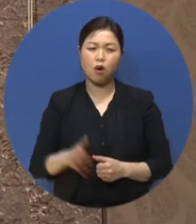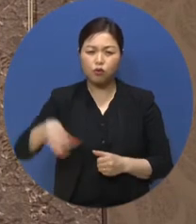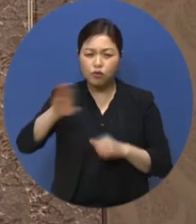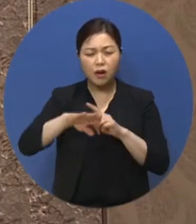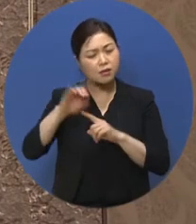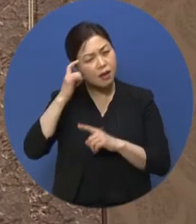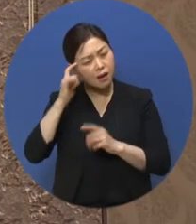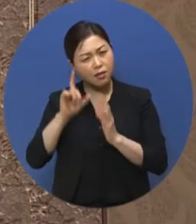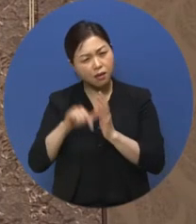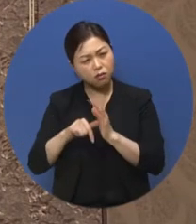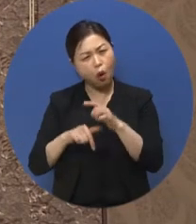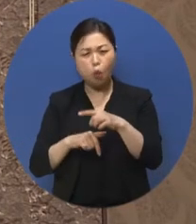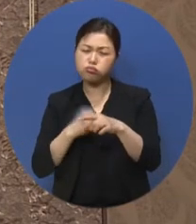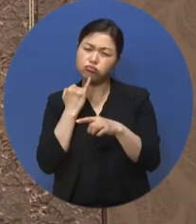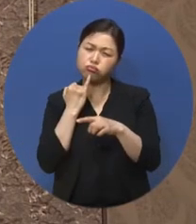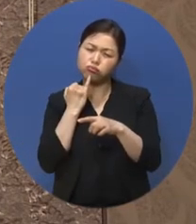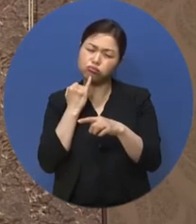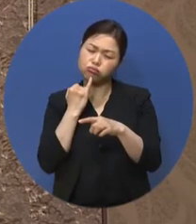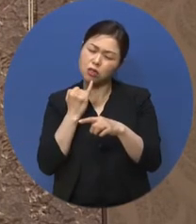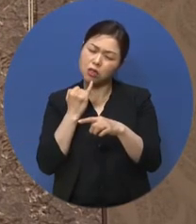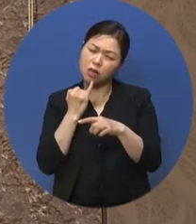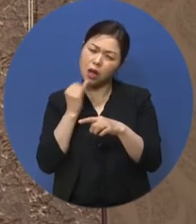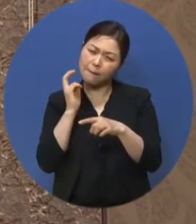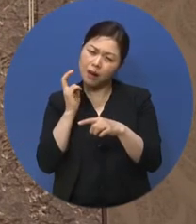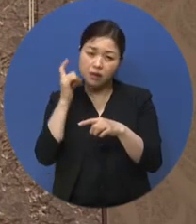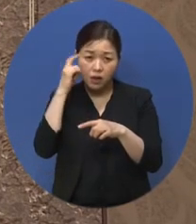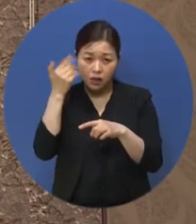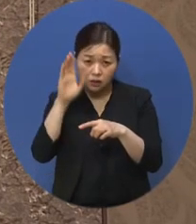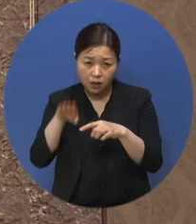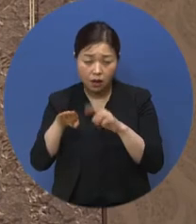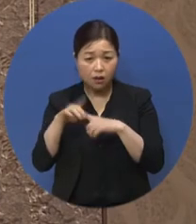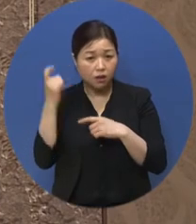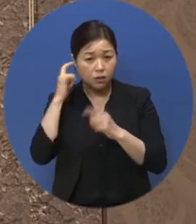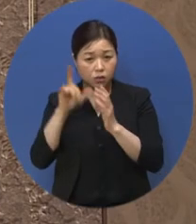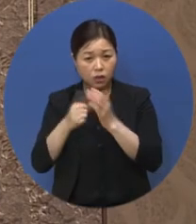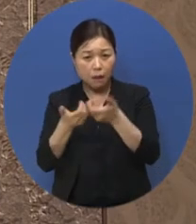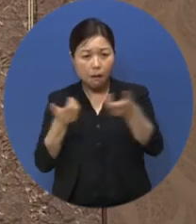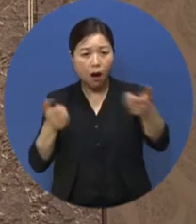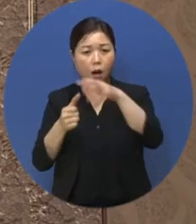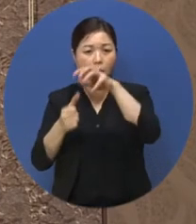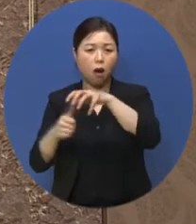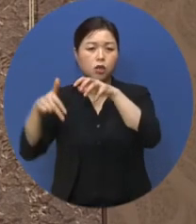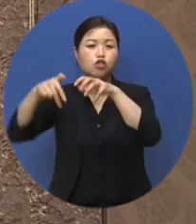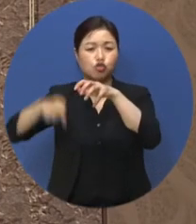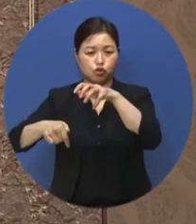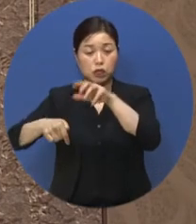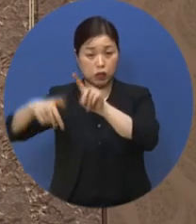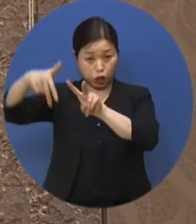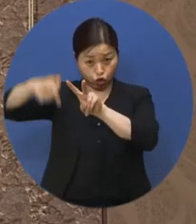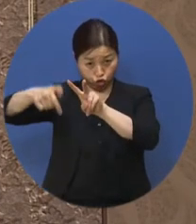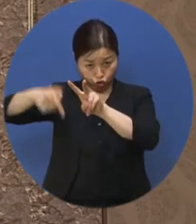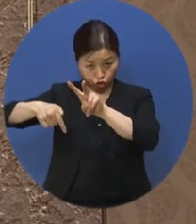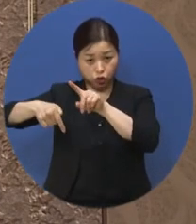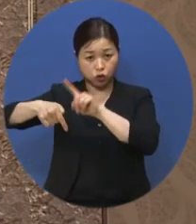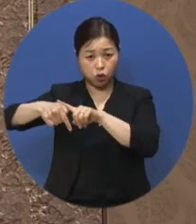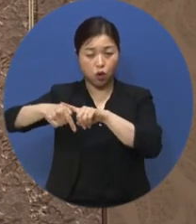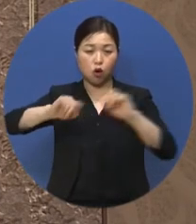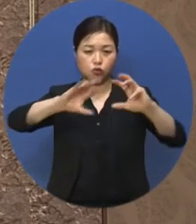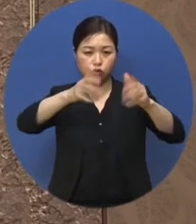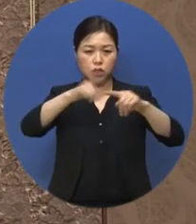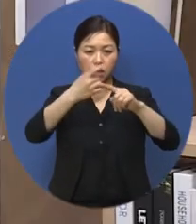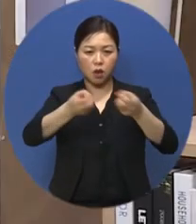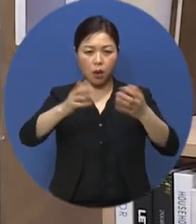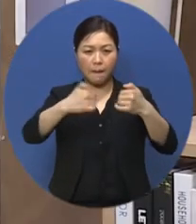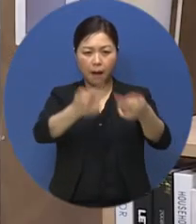조항인데 제가 들었을 때는 그런 얘기를 들었거든요. 그래서 와서 2주 동안은 있다가 또 뭐 국제대회 나간다고